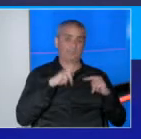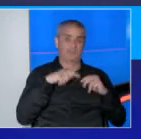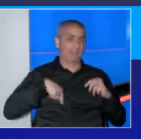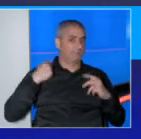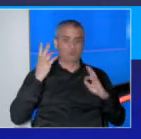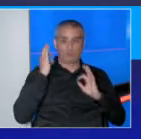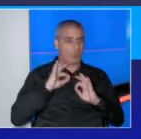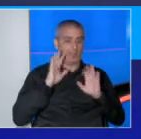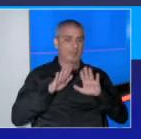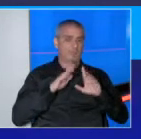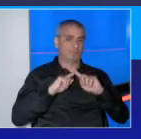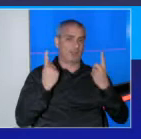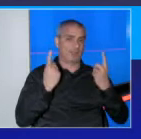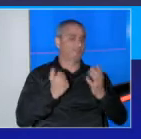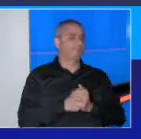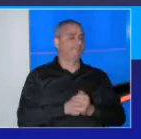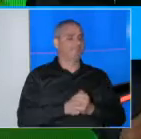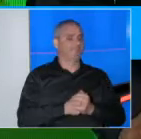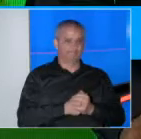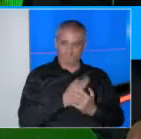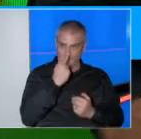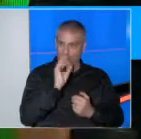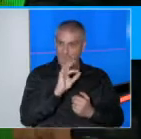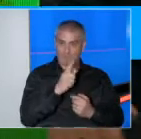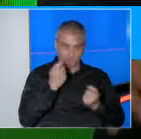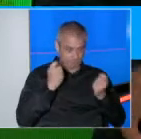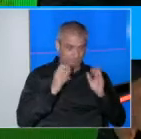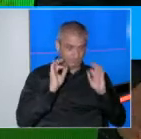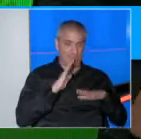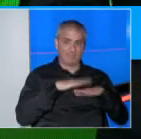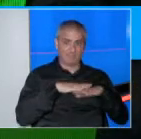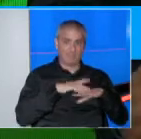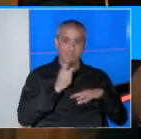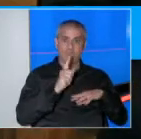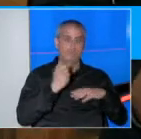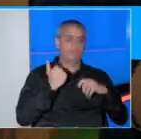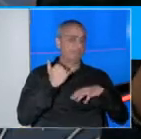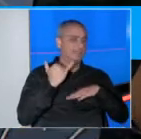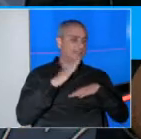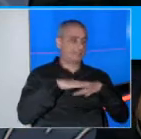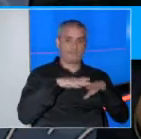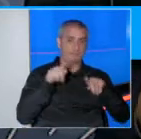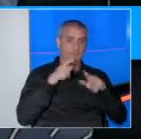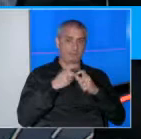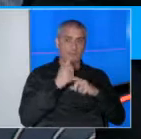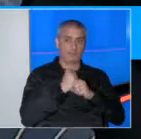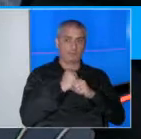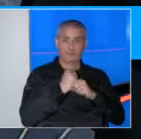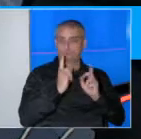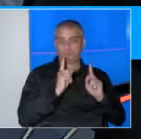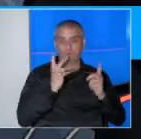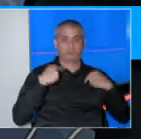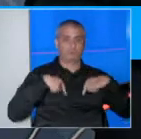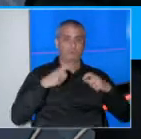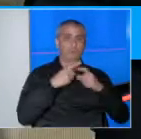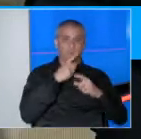מאוד זמן שלא נעשתה ממשלה אחרת פה. ואתם מבחינתכם סגורים על התפקידים? מי יכהן באיזה תפקיד במפלגת העבודה? לא, יושבת